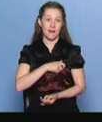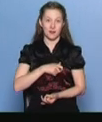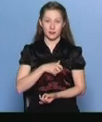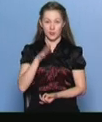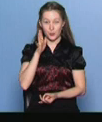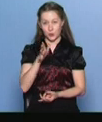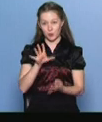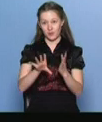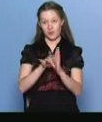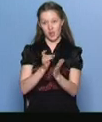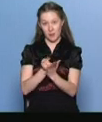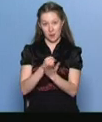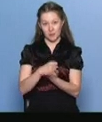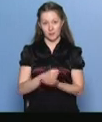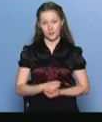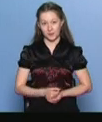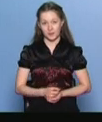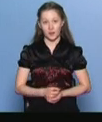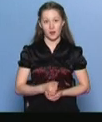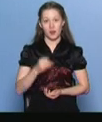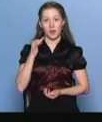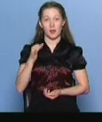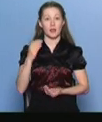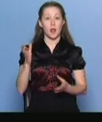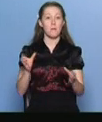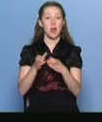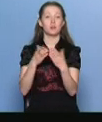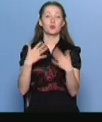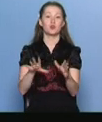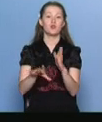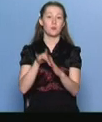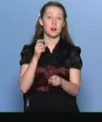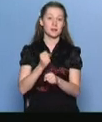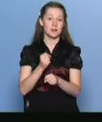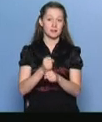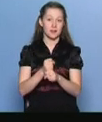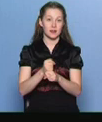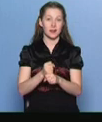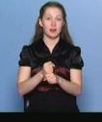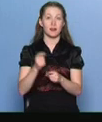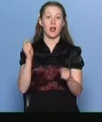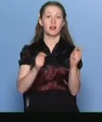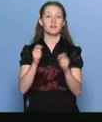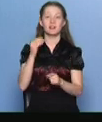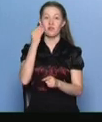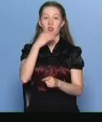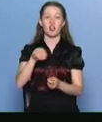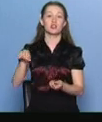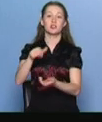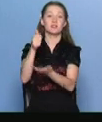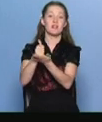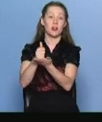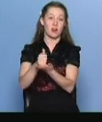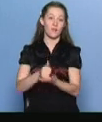должны утвердить кандидатуру. Высший совет партии свой выбор уже сделал. На конференции в качестве кандидата от ЛДПР на пост